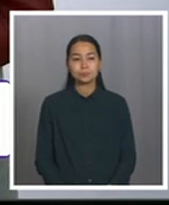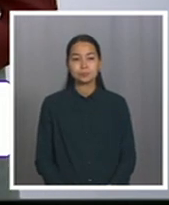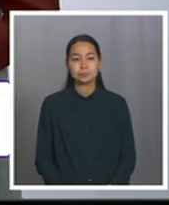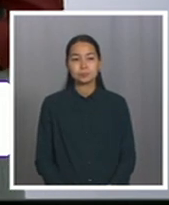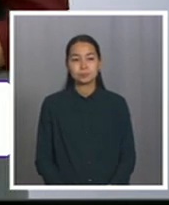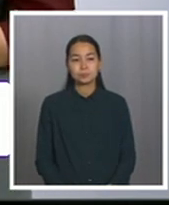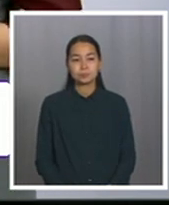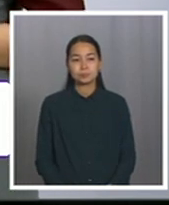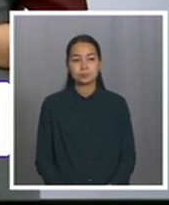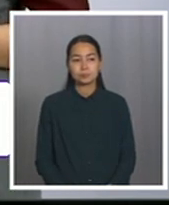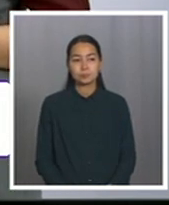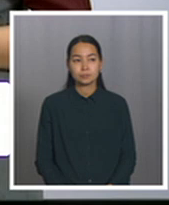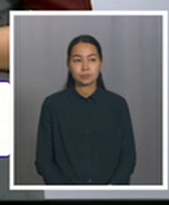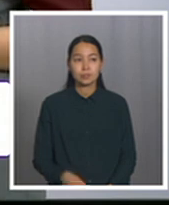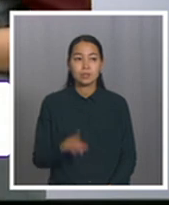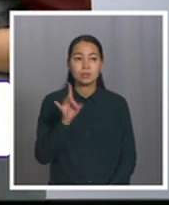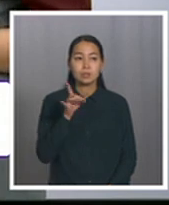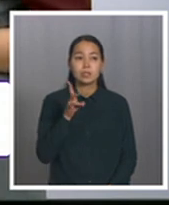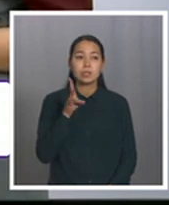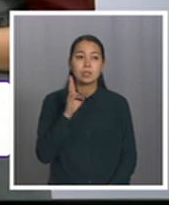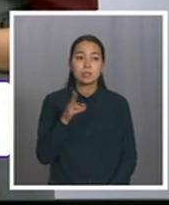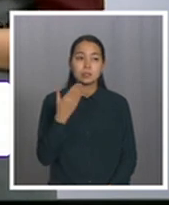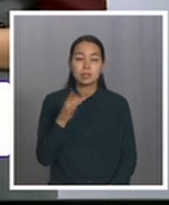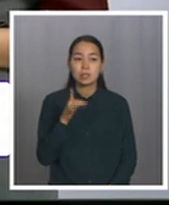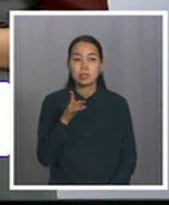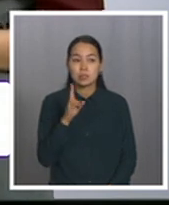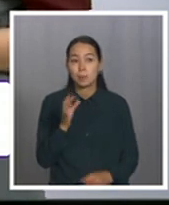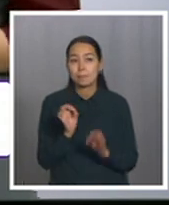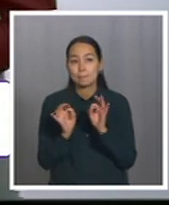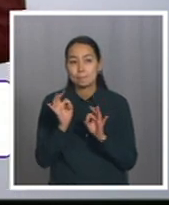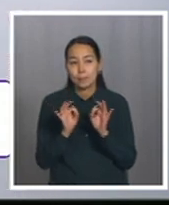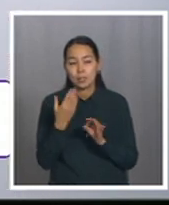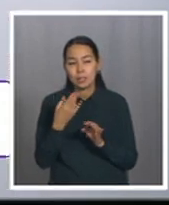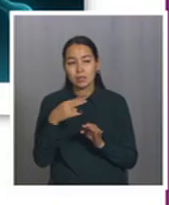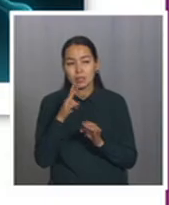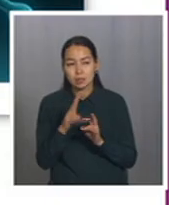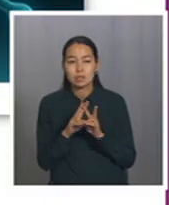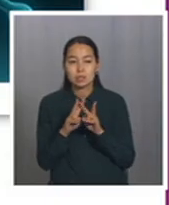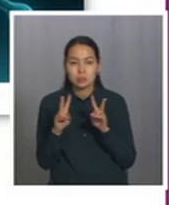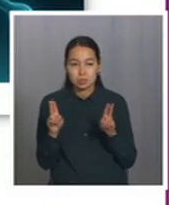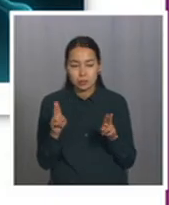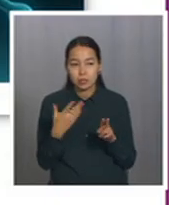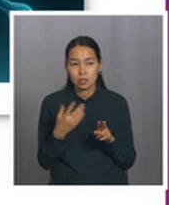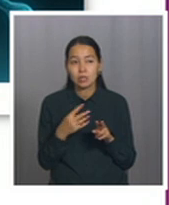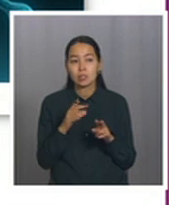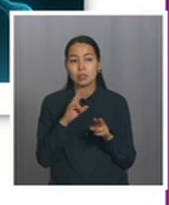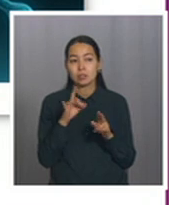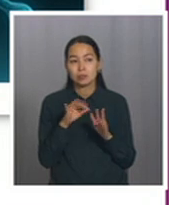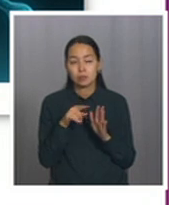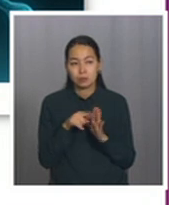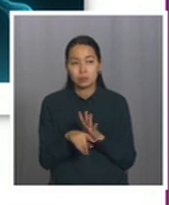Ал енді РНК молекуласын орналасуы. РНК молекуласы да ДНК сияқты ядраның ішінде